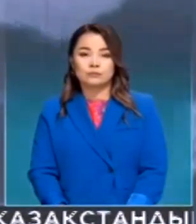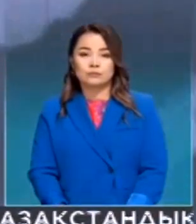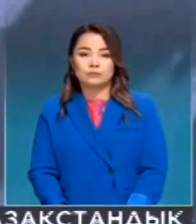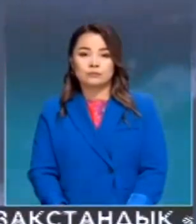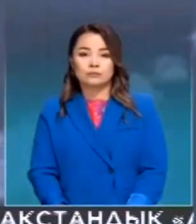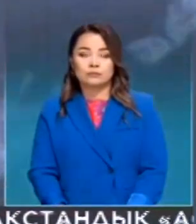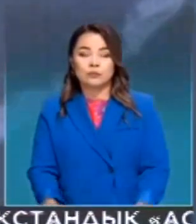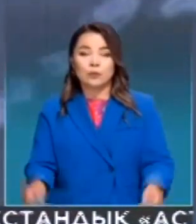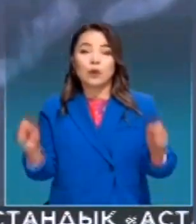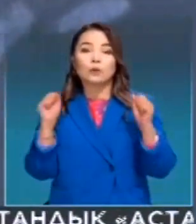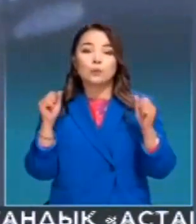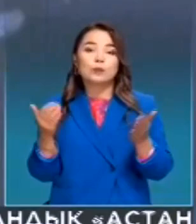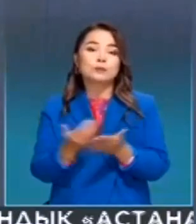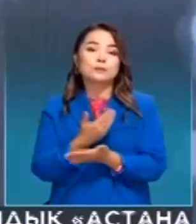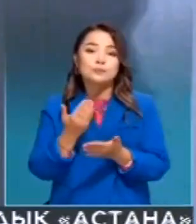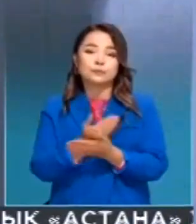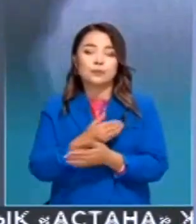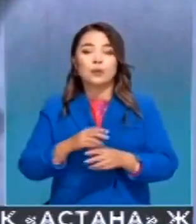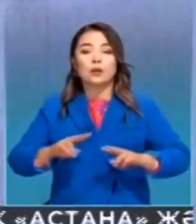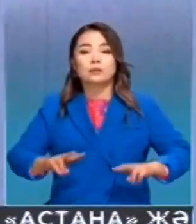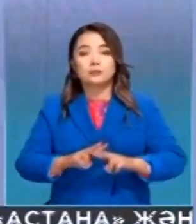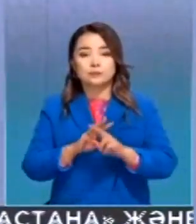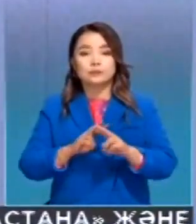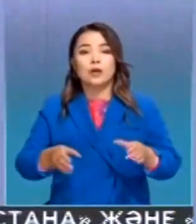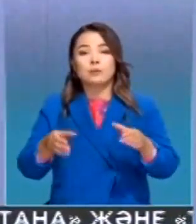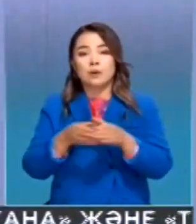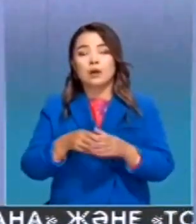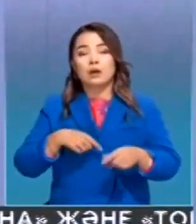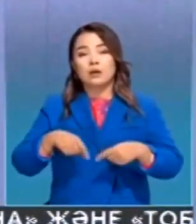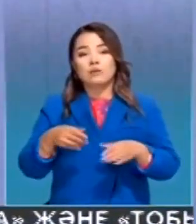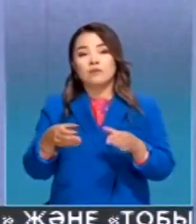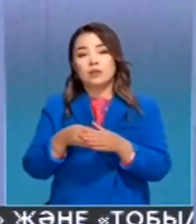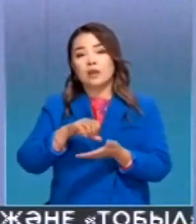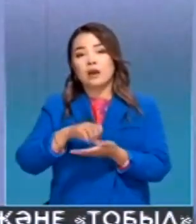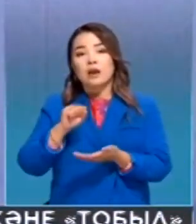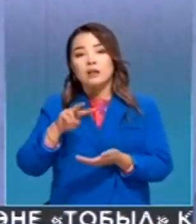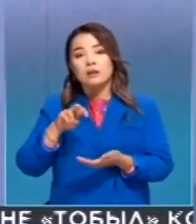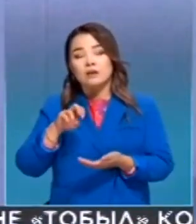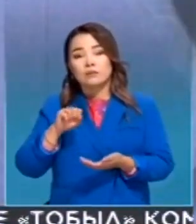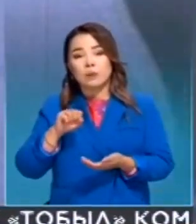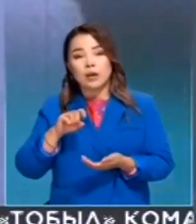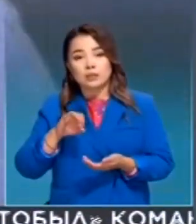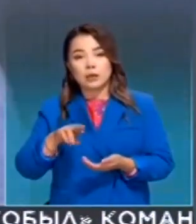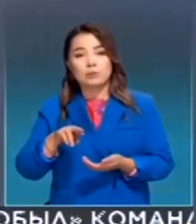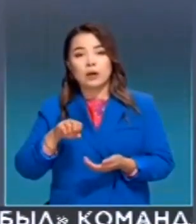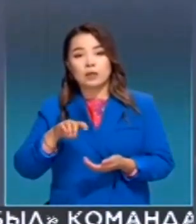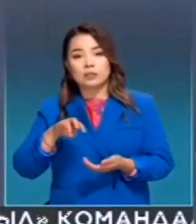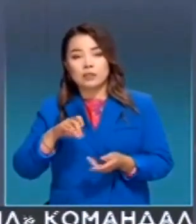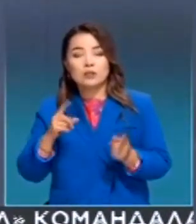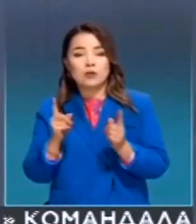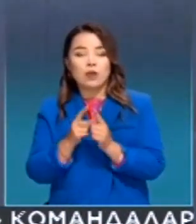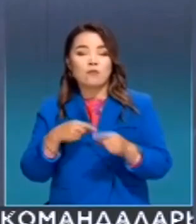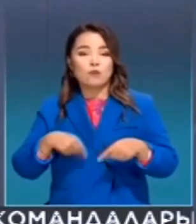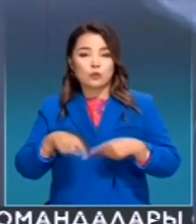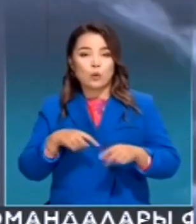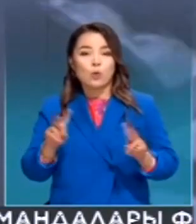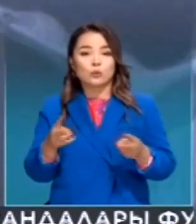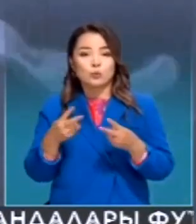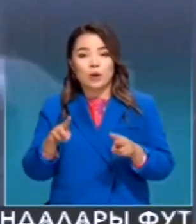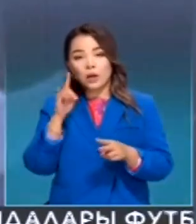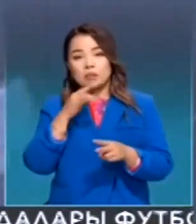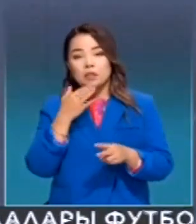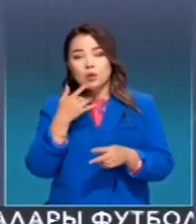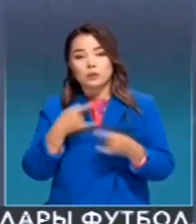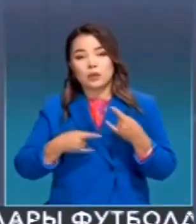Хабарымыздың соңында спорт ақпараты. Астана командасы конференция лигасы аясында Албанияның Партизания футбол клубын қабылдайды. Ойынды Қазақстан